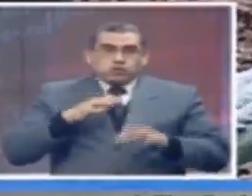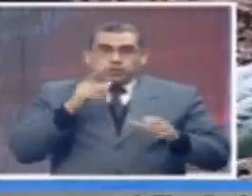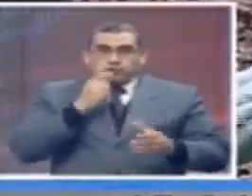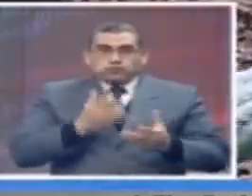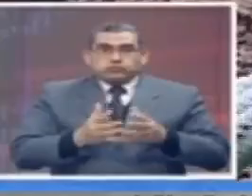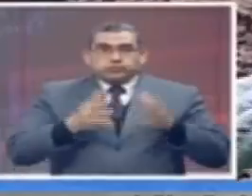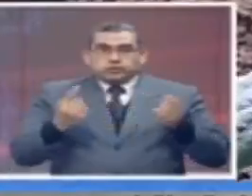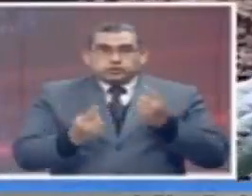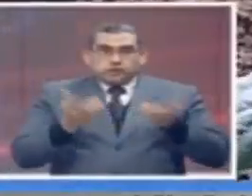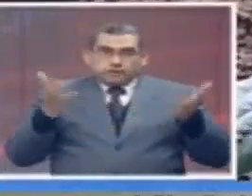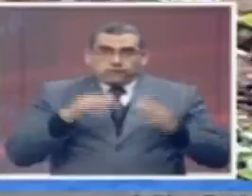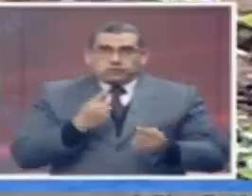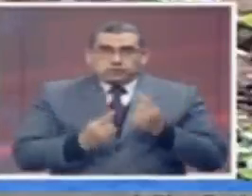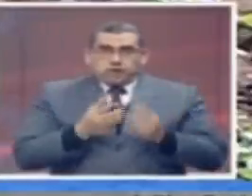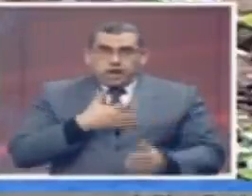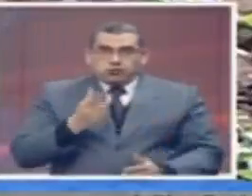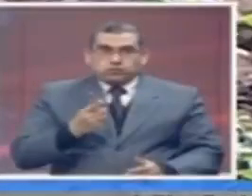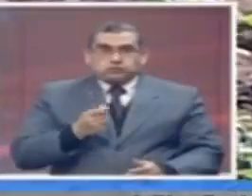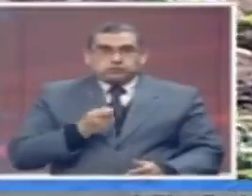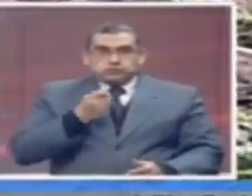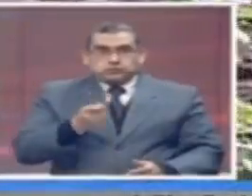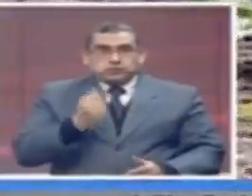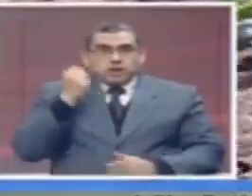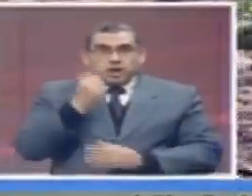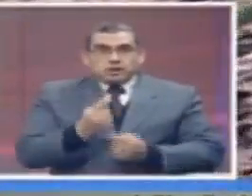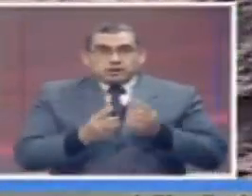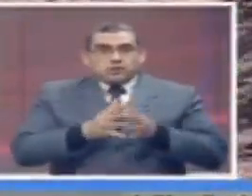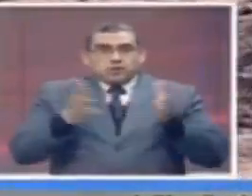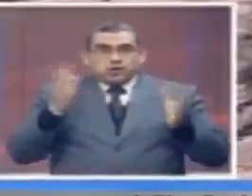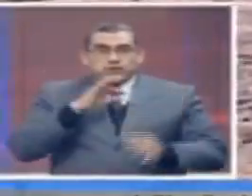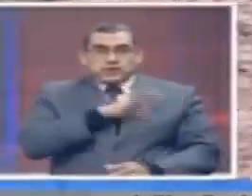وزيادة إنتاجية المحاصيل وزيادة الرقعة الزراعية عبر